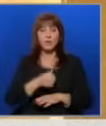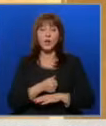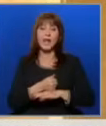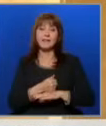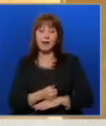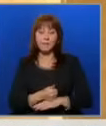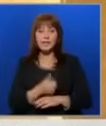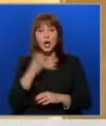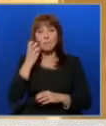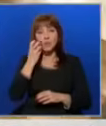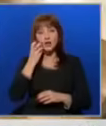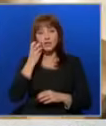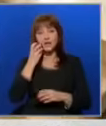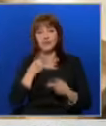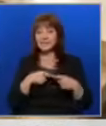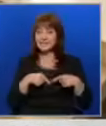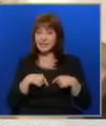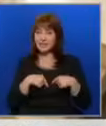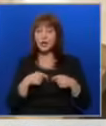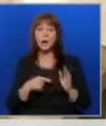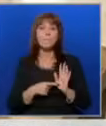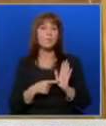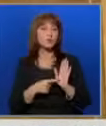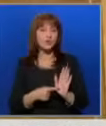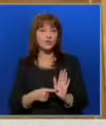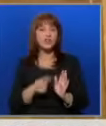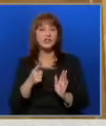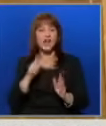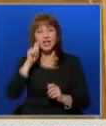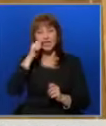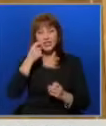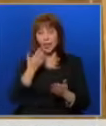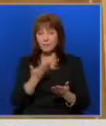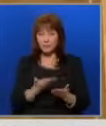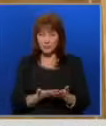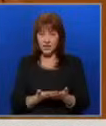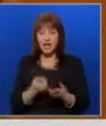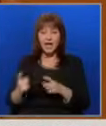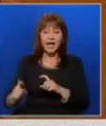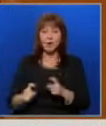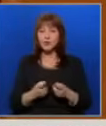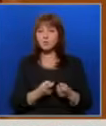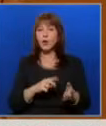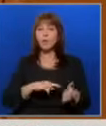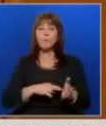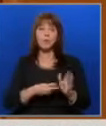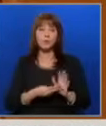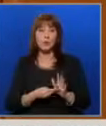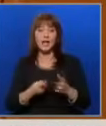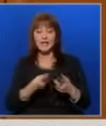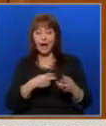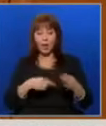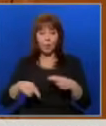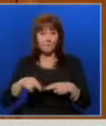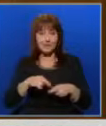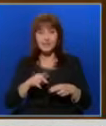селото, Бургаският административен съд посочва, че жалбоподателят е оспорил протоколите на секционните комисии,